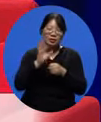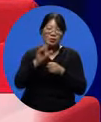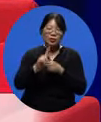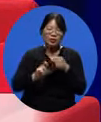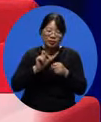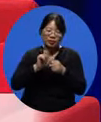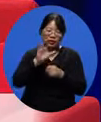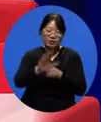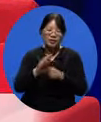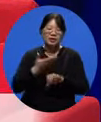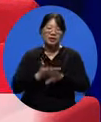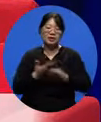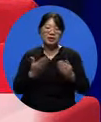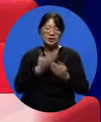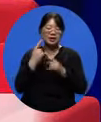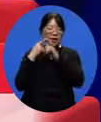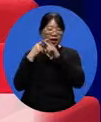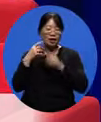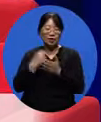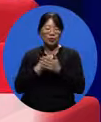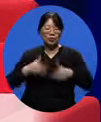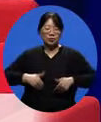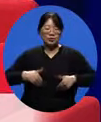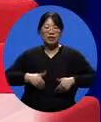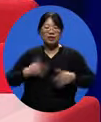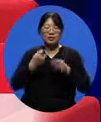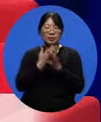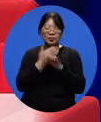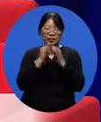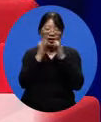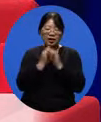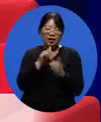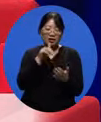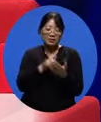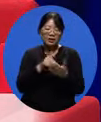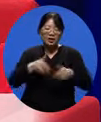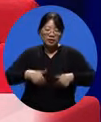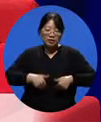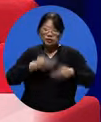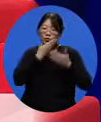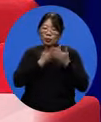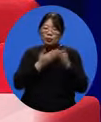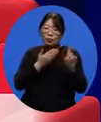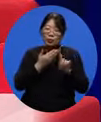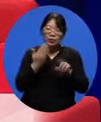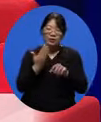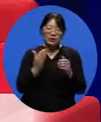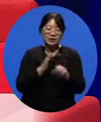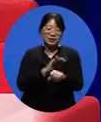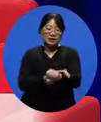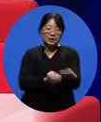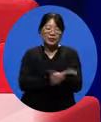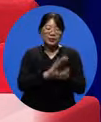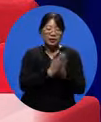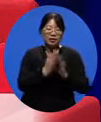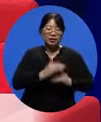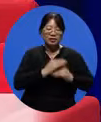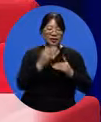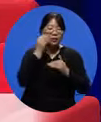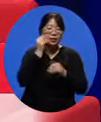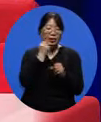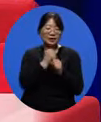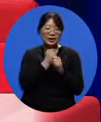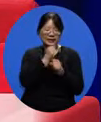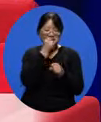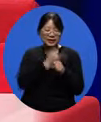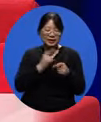다른 일을 하게 될 그 각오를 해야 된다고 합니다 그럼 사회적으로 뭐가 중요해 지나면 그런 직업 전환 과정을 매끄럽게 뒷받침해줄 수